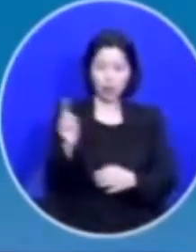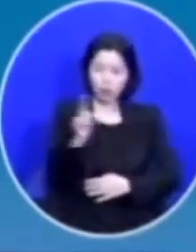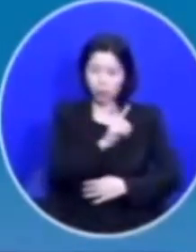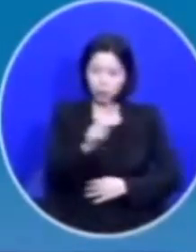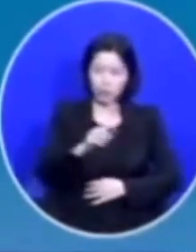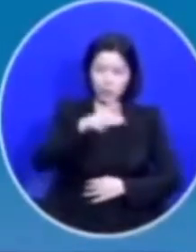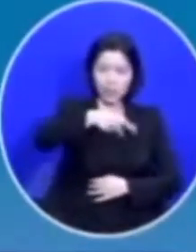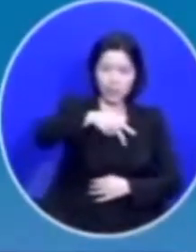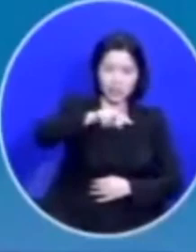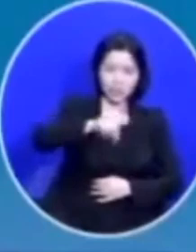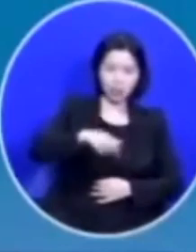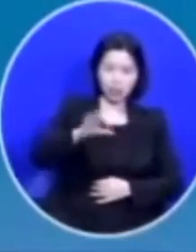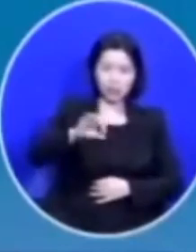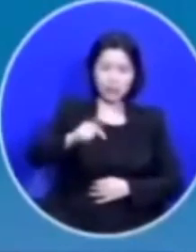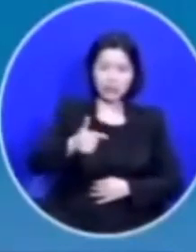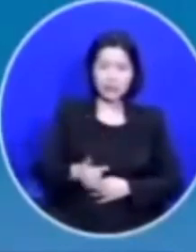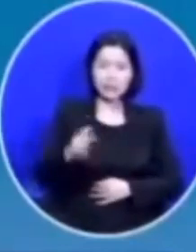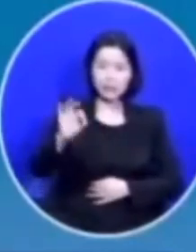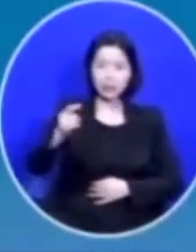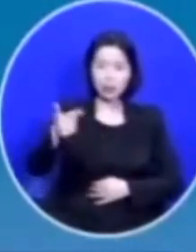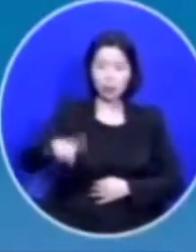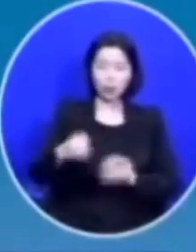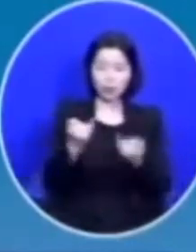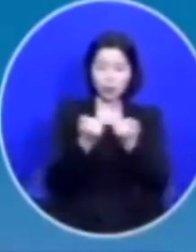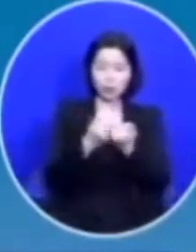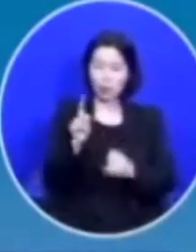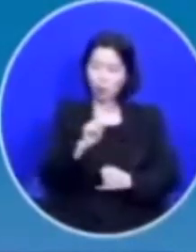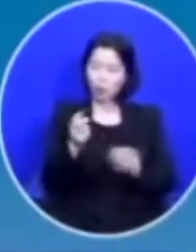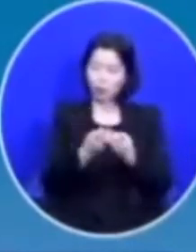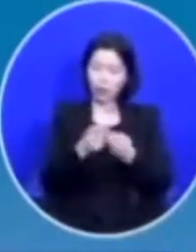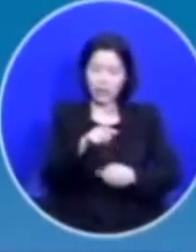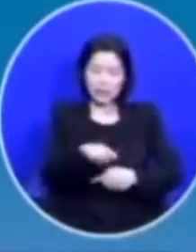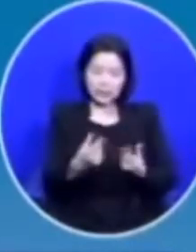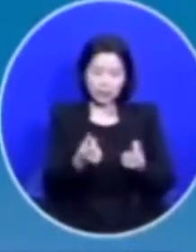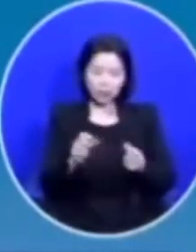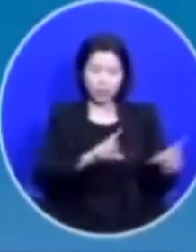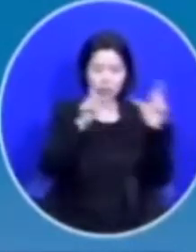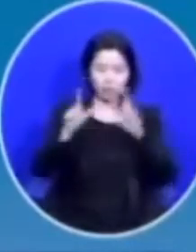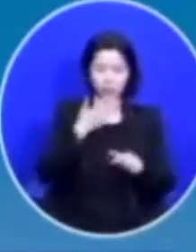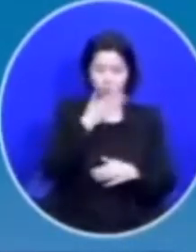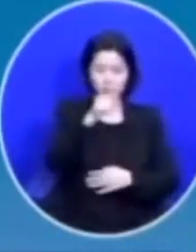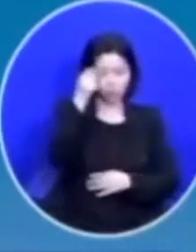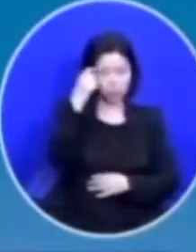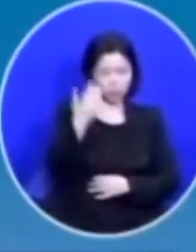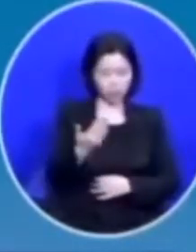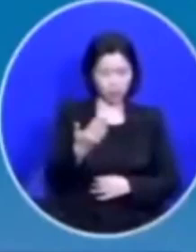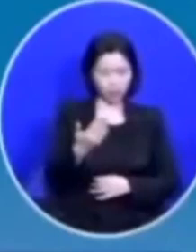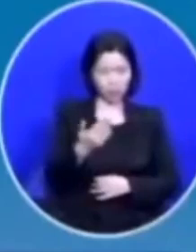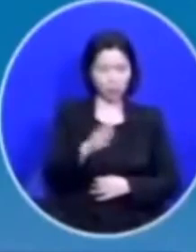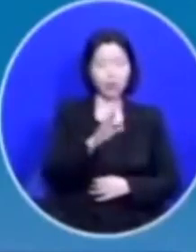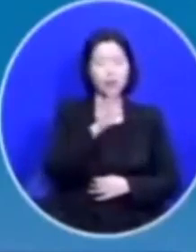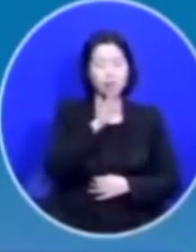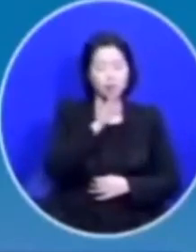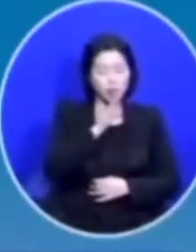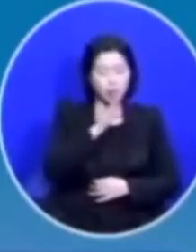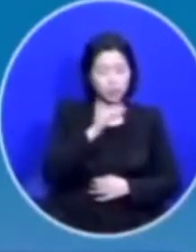섞어 녹여 사라는 분은 어떻게 그런 삶을 살 수 있었을까요 역시 예수님이십니다